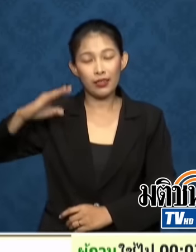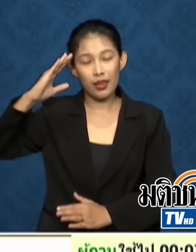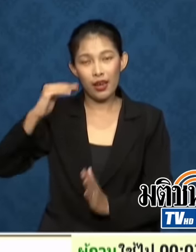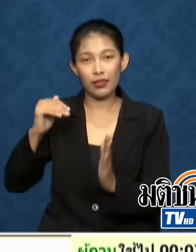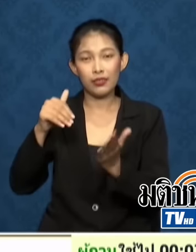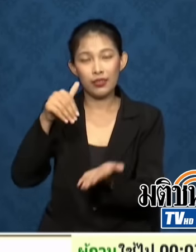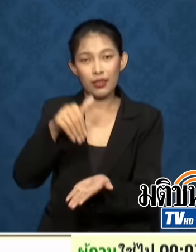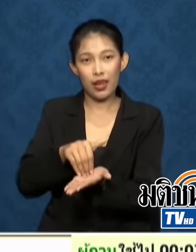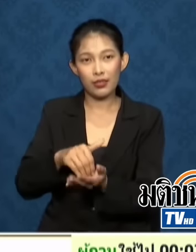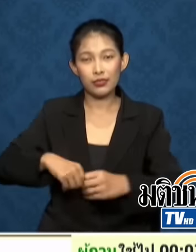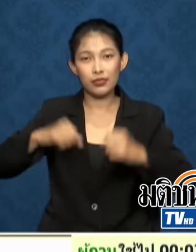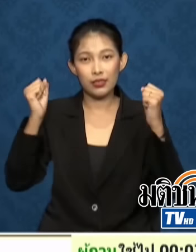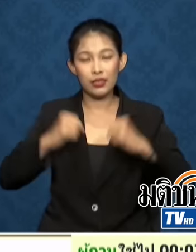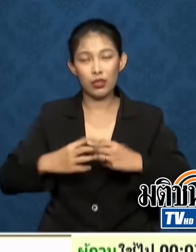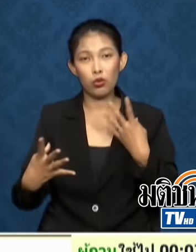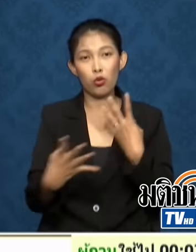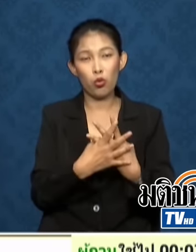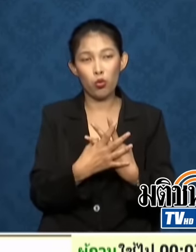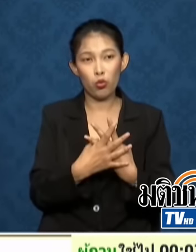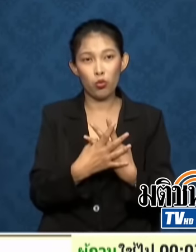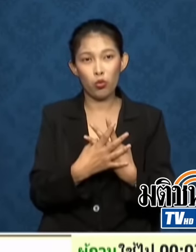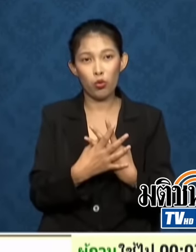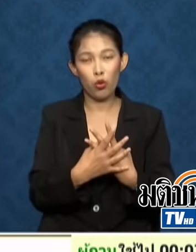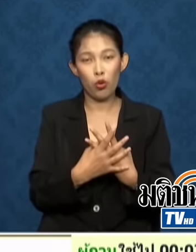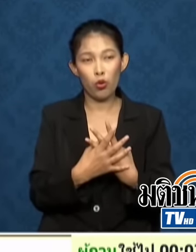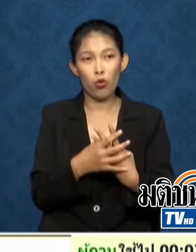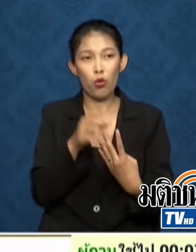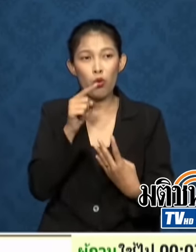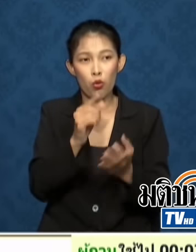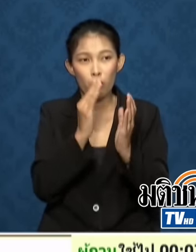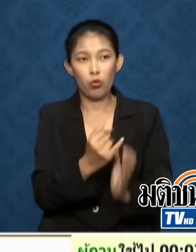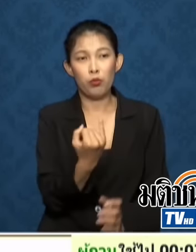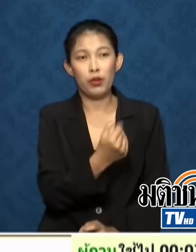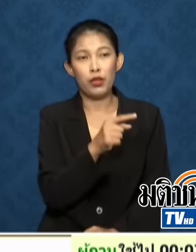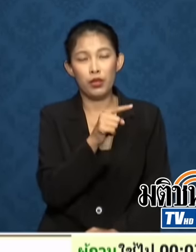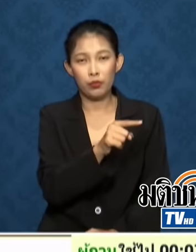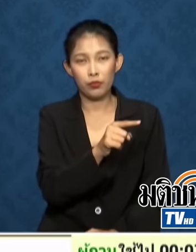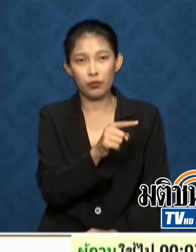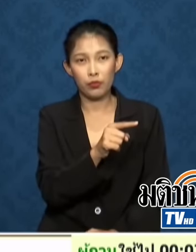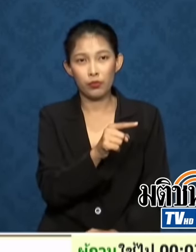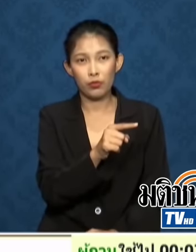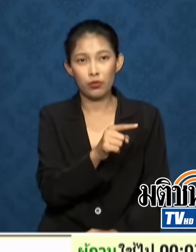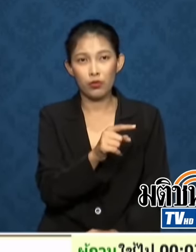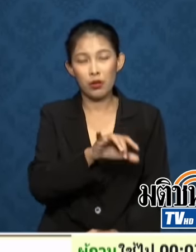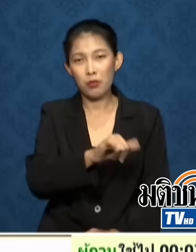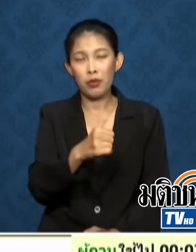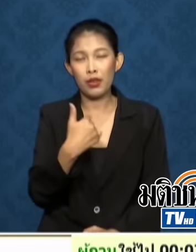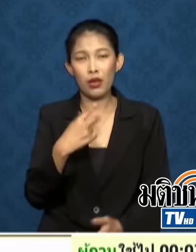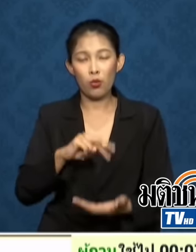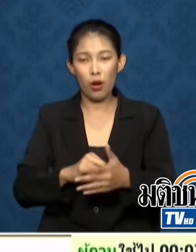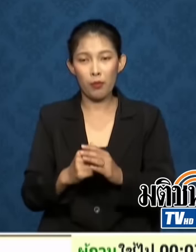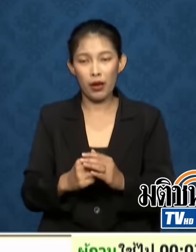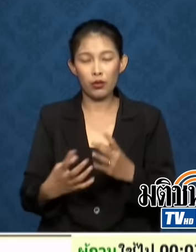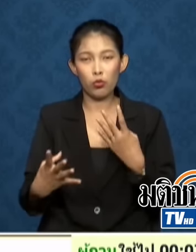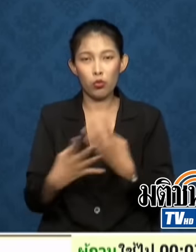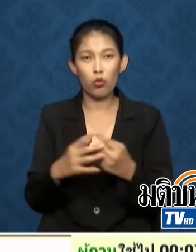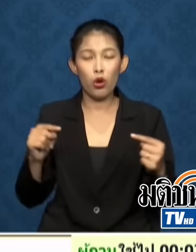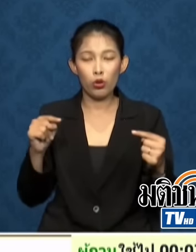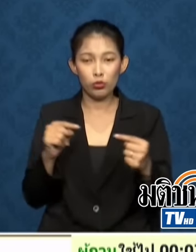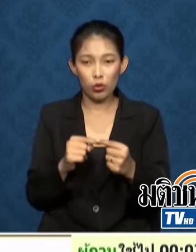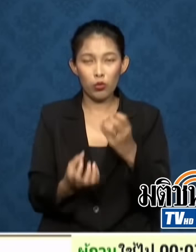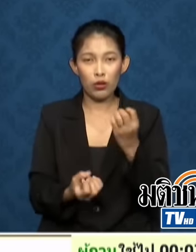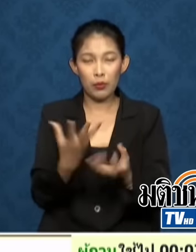สินจำคุกผู้ที่ อาจจะเป็นข้อหาครอบครองระเบิดการพยายาม